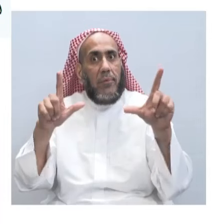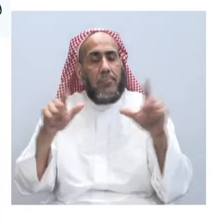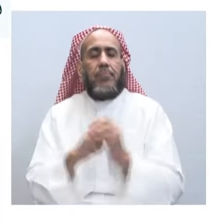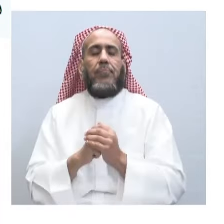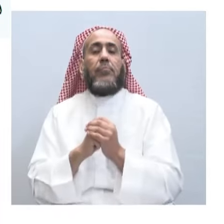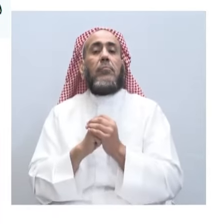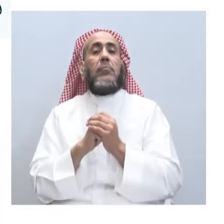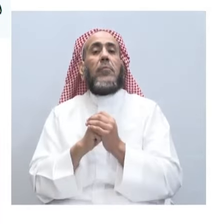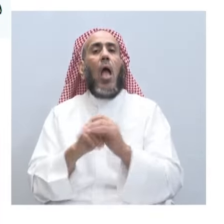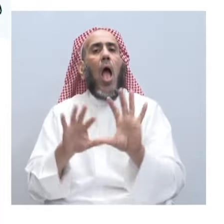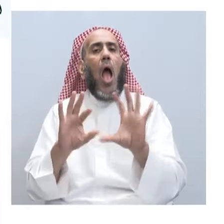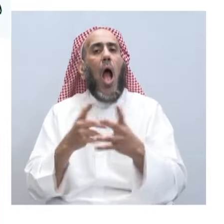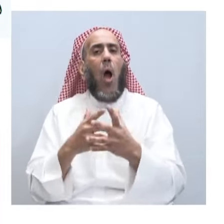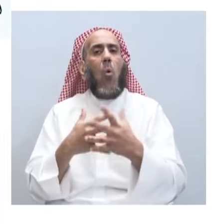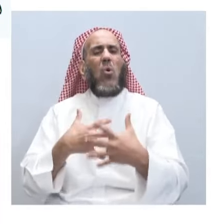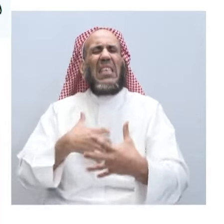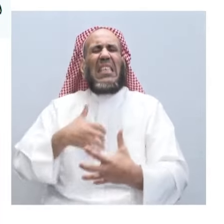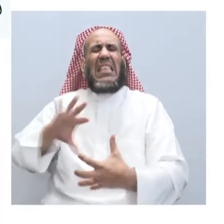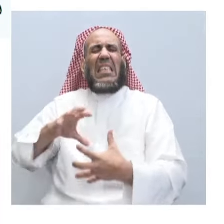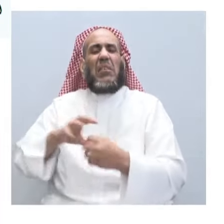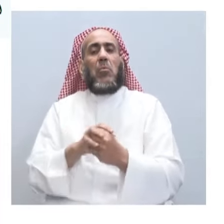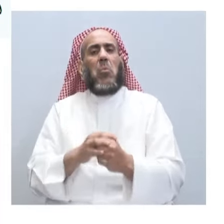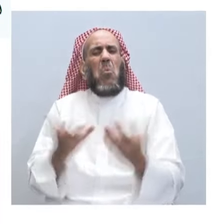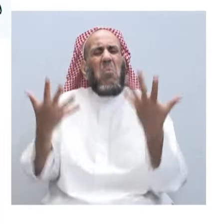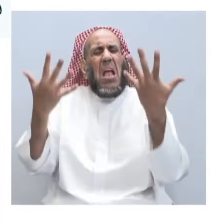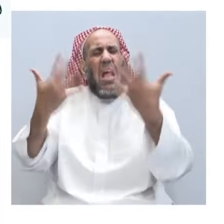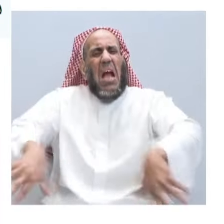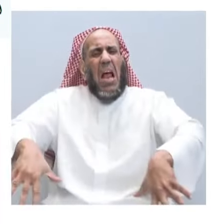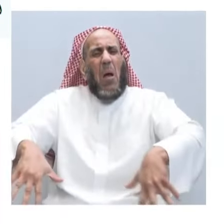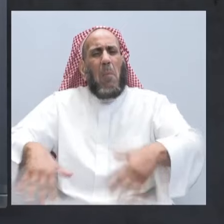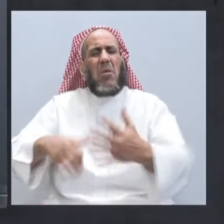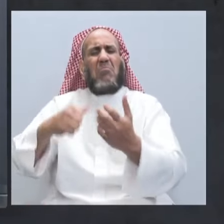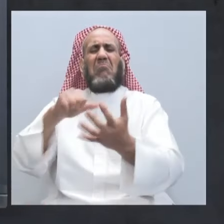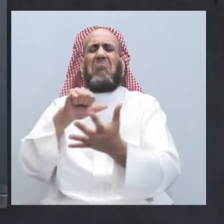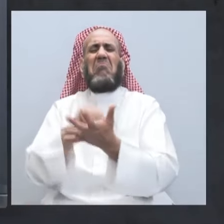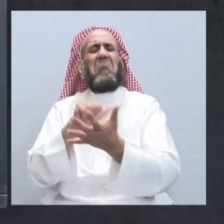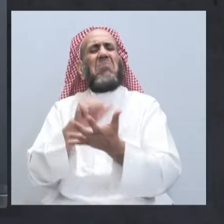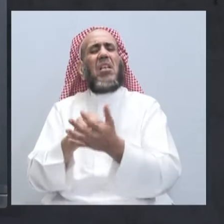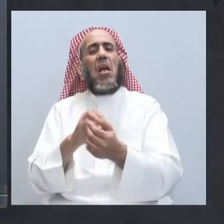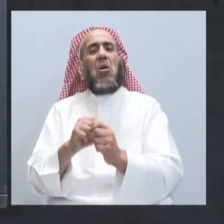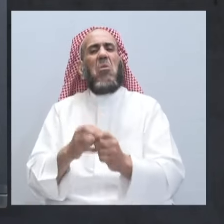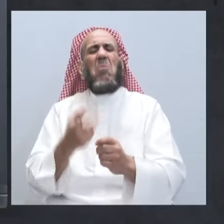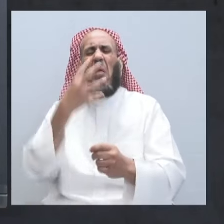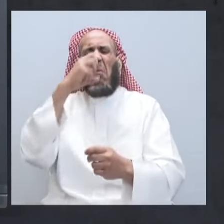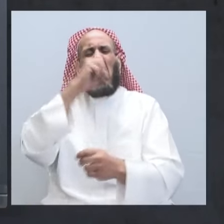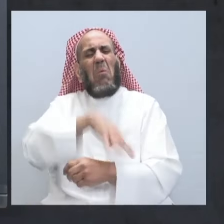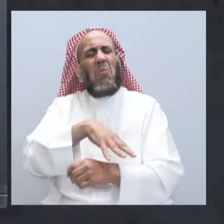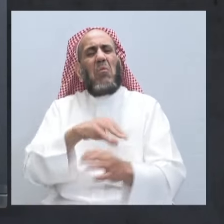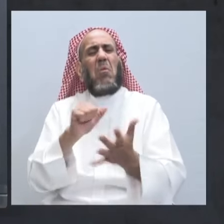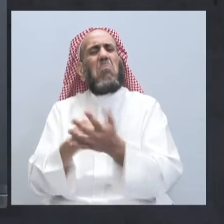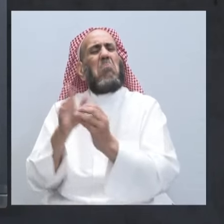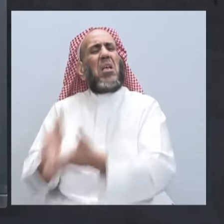واضح او يتشاءم بخرا منزل او ربما سيفسد شيء في